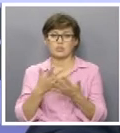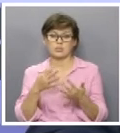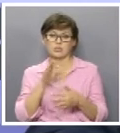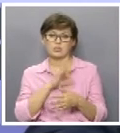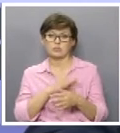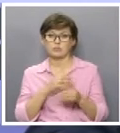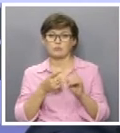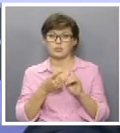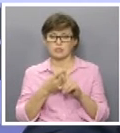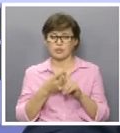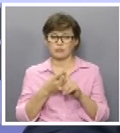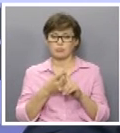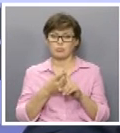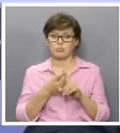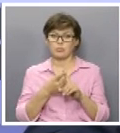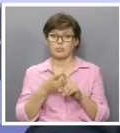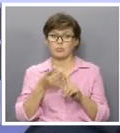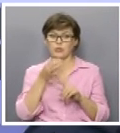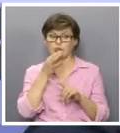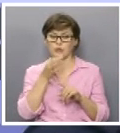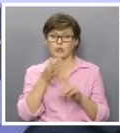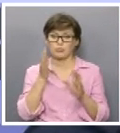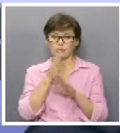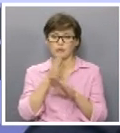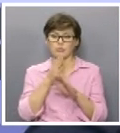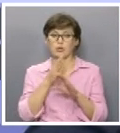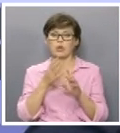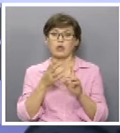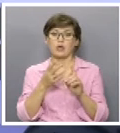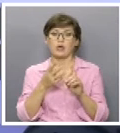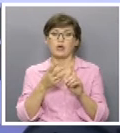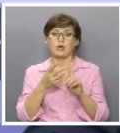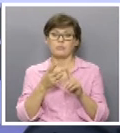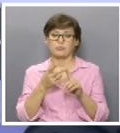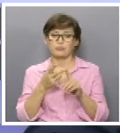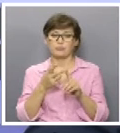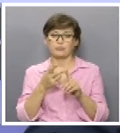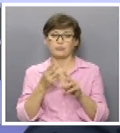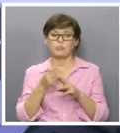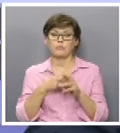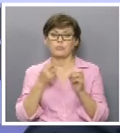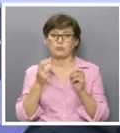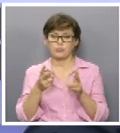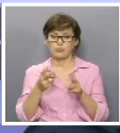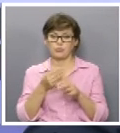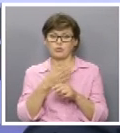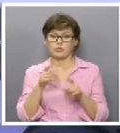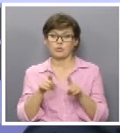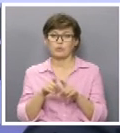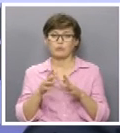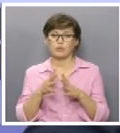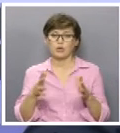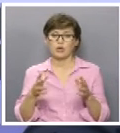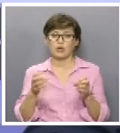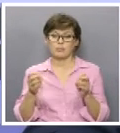тиймди. Биринчиден жана да айтып өттүк экономикалык тургудан тиймди. Экинчиден коопсуздук жагынан да бунун ондой үлкен